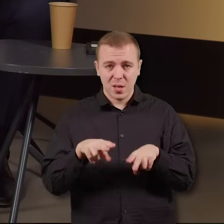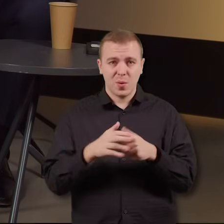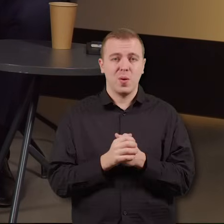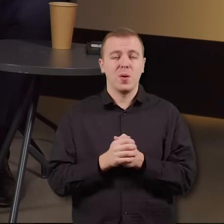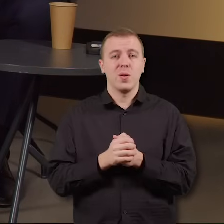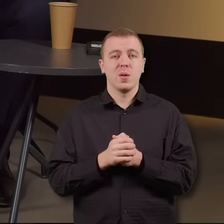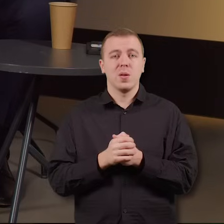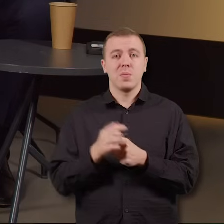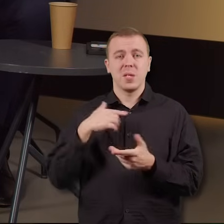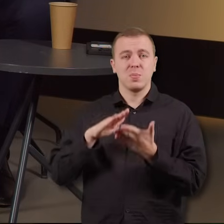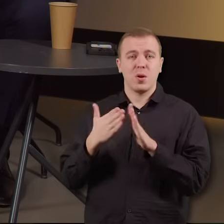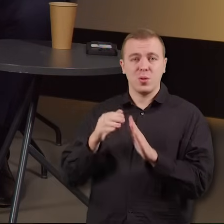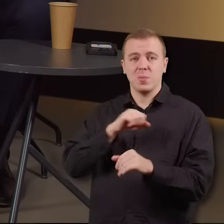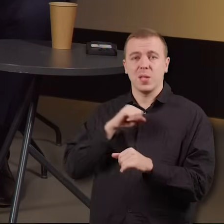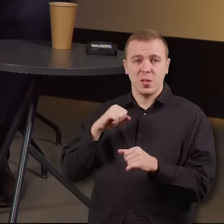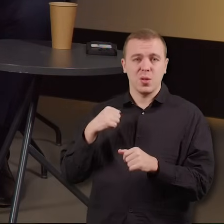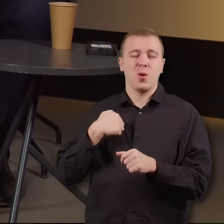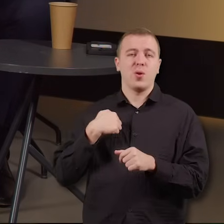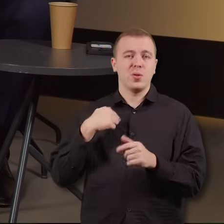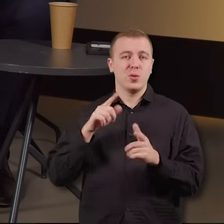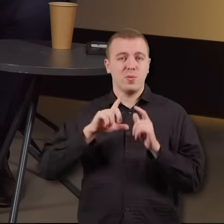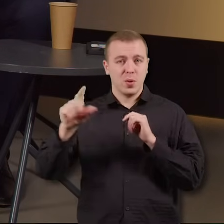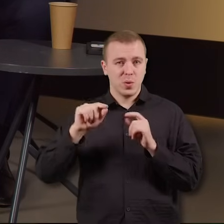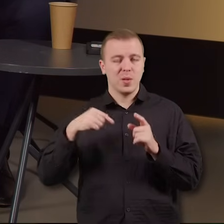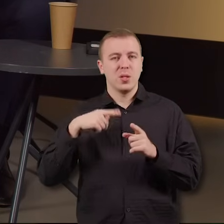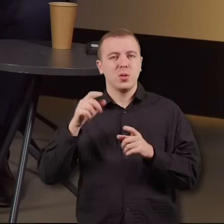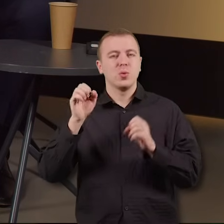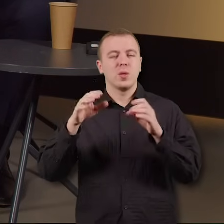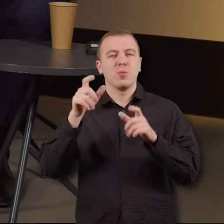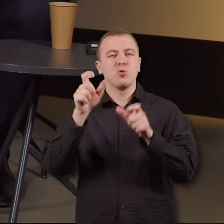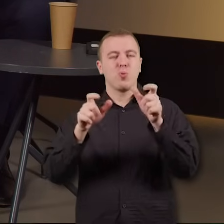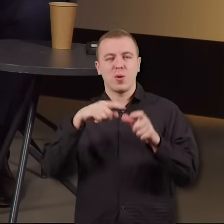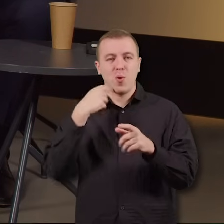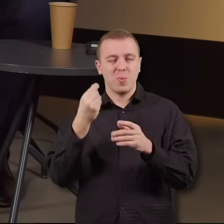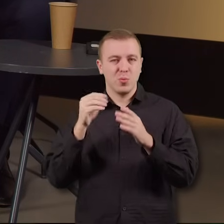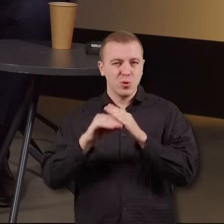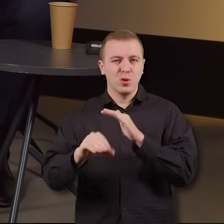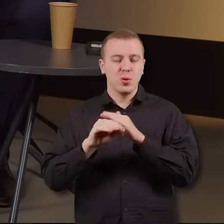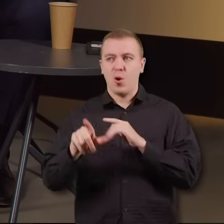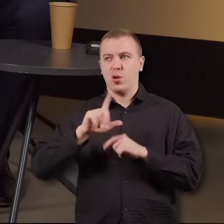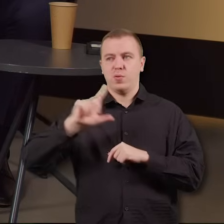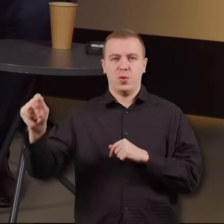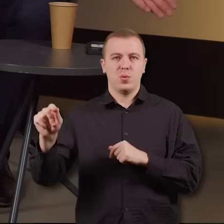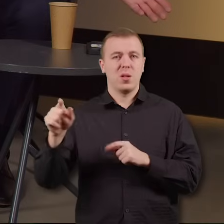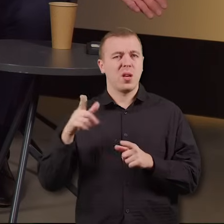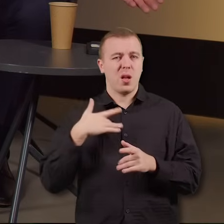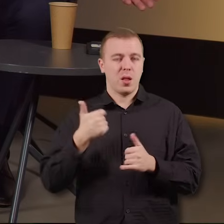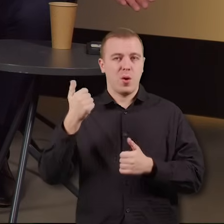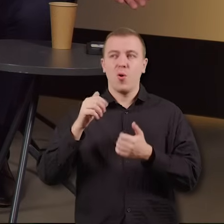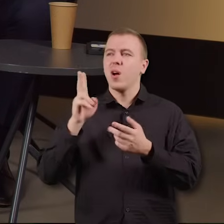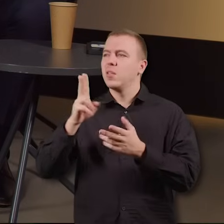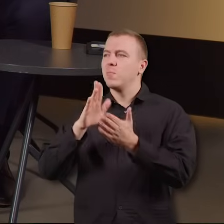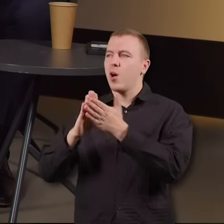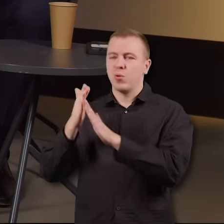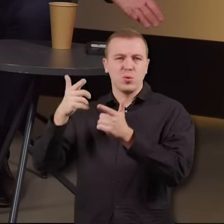paskutinė minutė debatams. Mes paruošėm gydytojus, išvažiuoja, mes sudedami tuos žmonės labai daug pinigų, o jie išvažiuoja. Tai gal paruošti